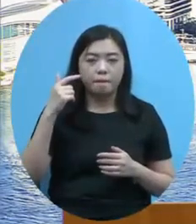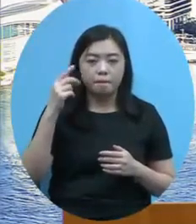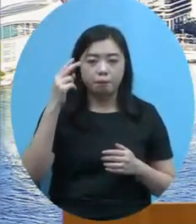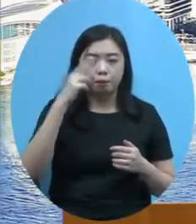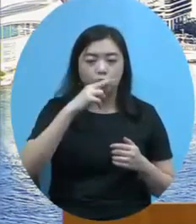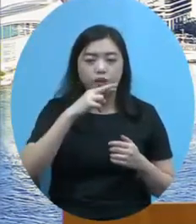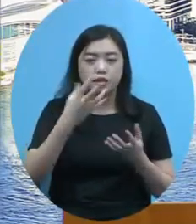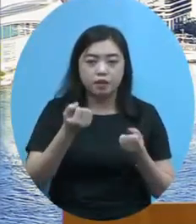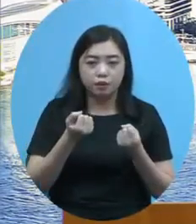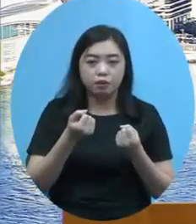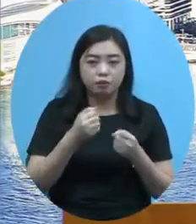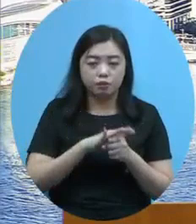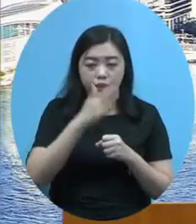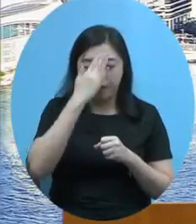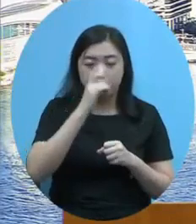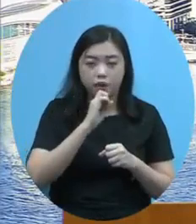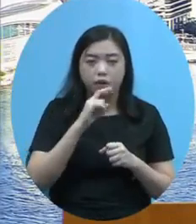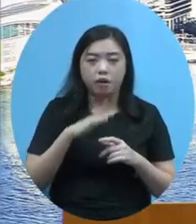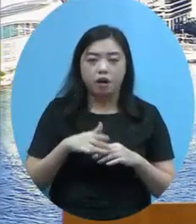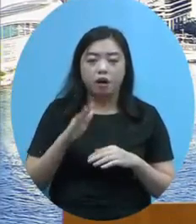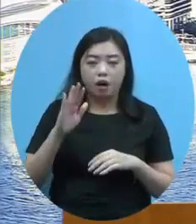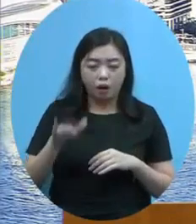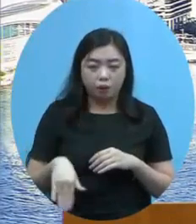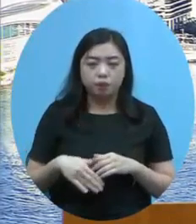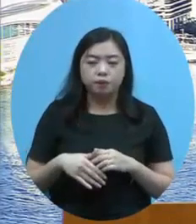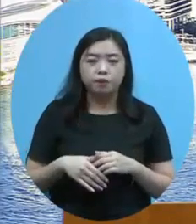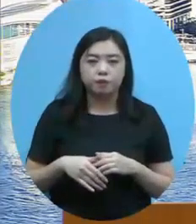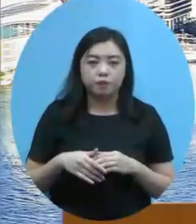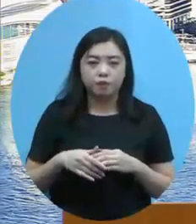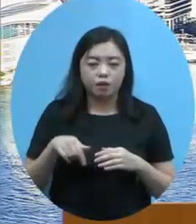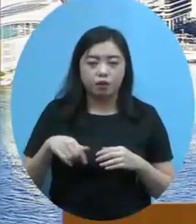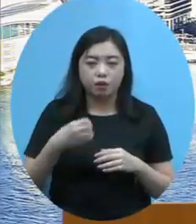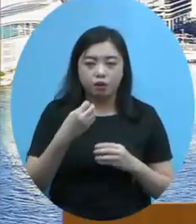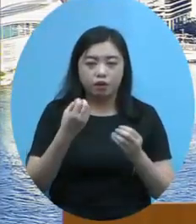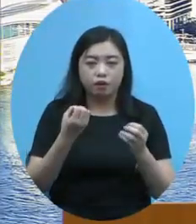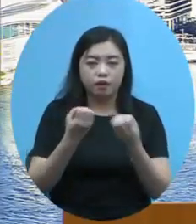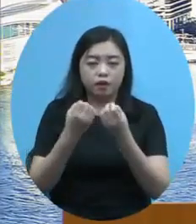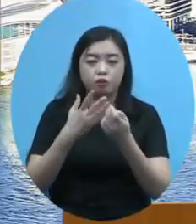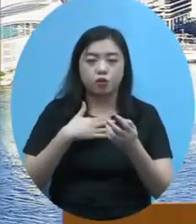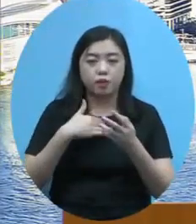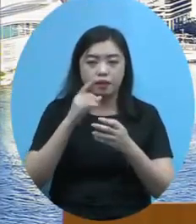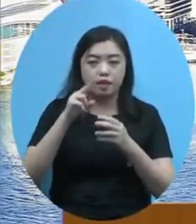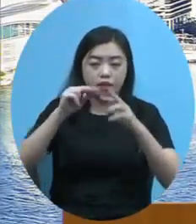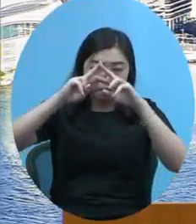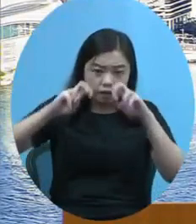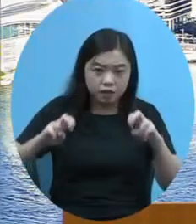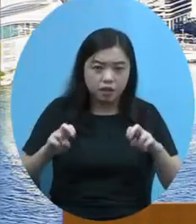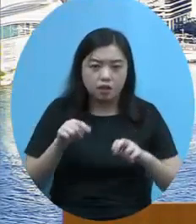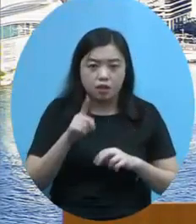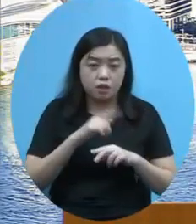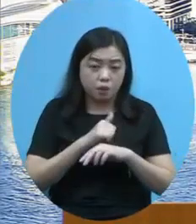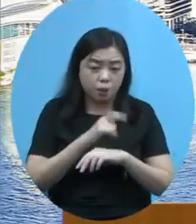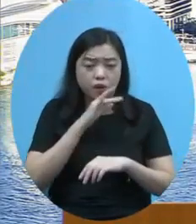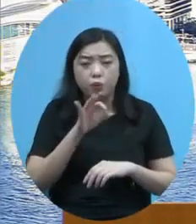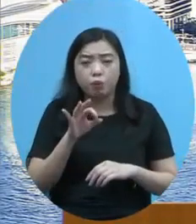哋收到嘅樣本咧喺社區發現的本地感染個案咧，都會做個基因分析，看看會不會係有機會